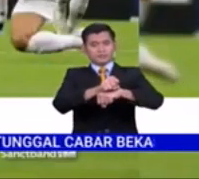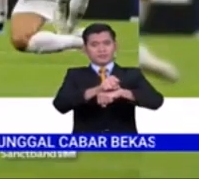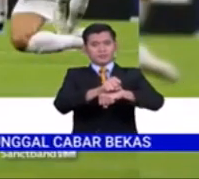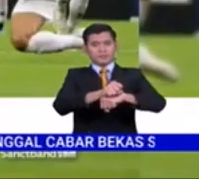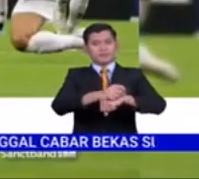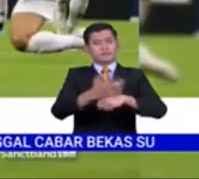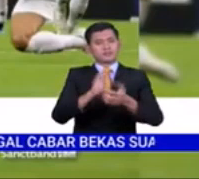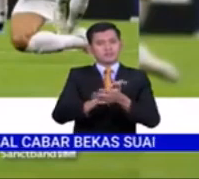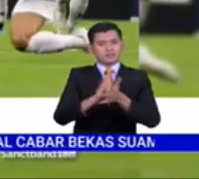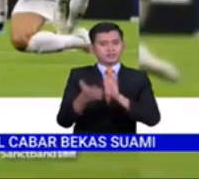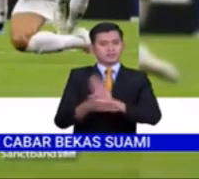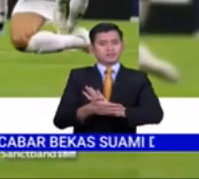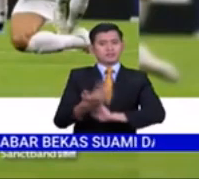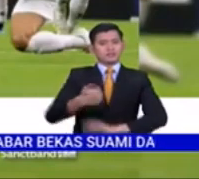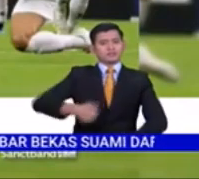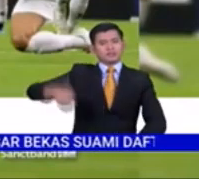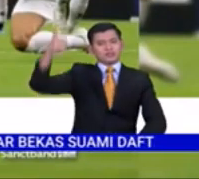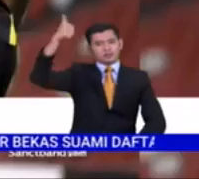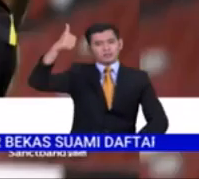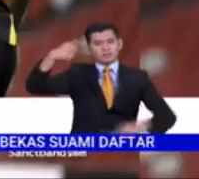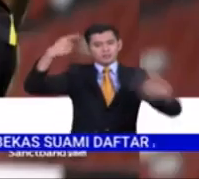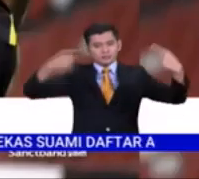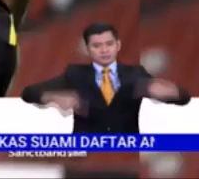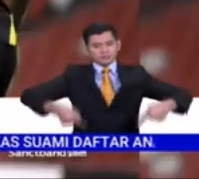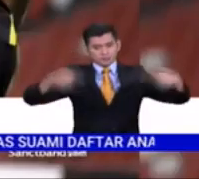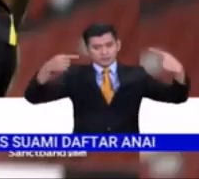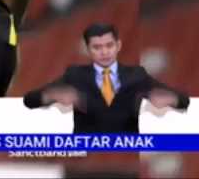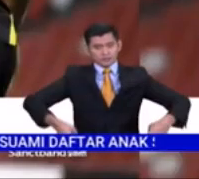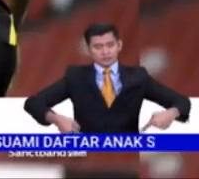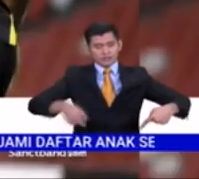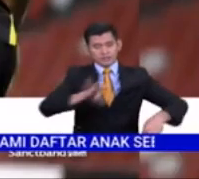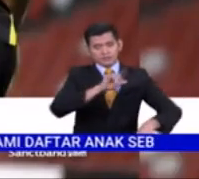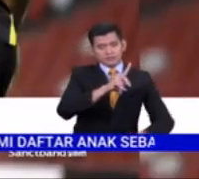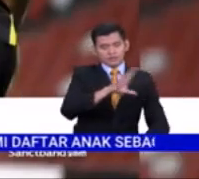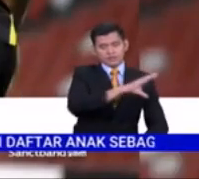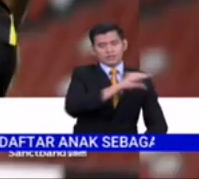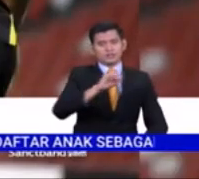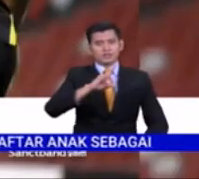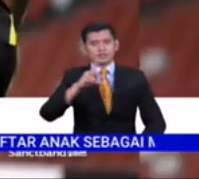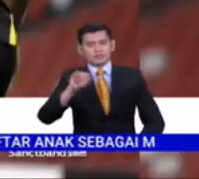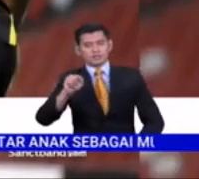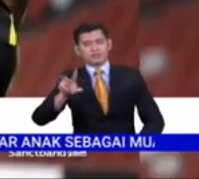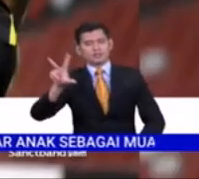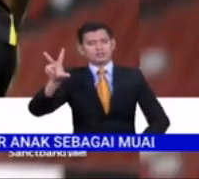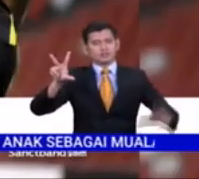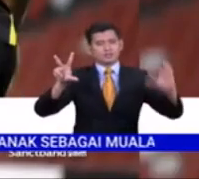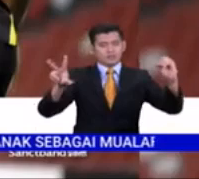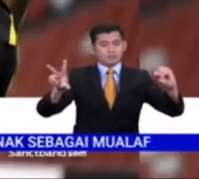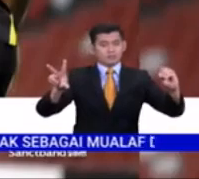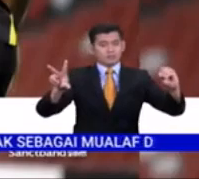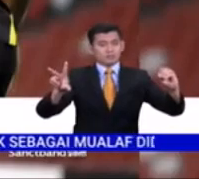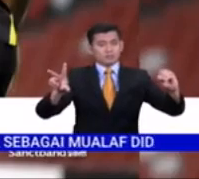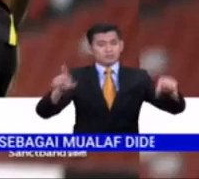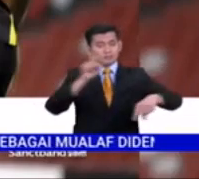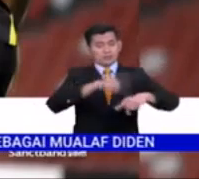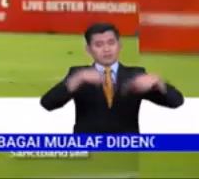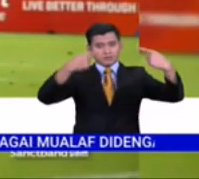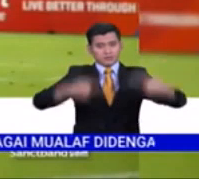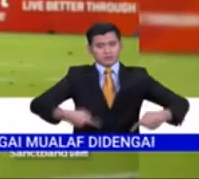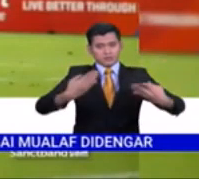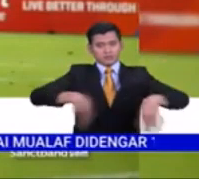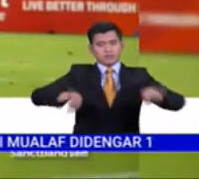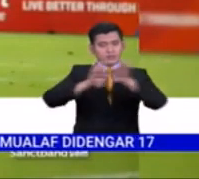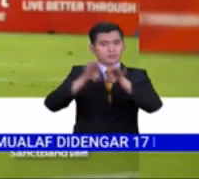dengan kemenangan apabila dilaporkan menewaskan pasukan klub Albirex Niigata 3-0 dalam satu pertemuan tertutup